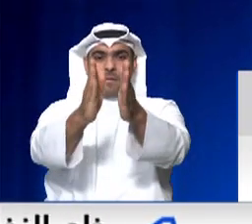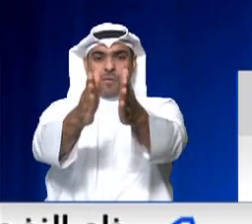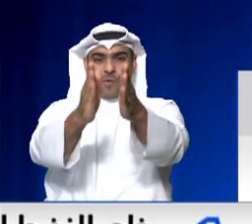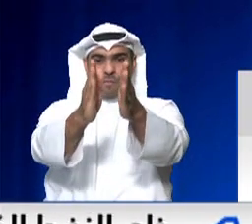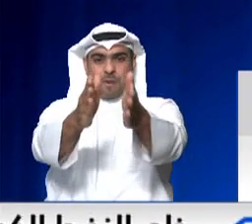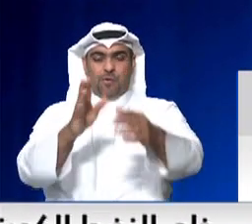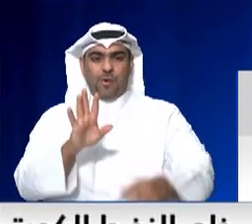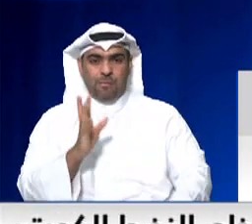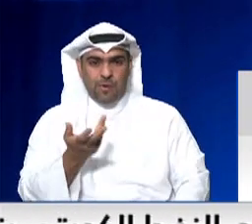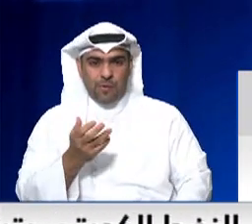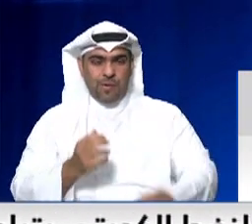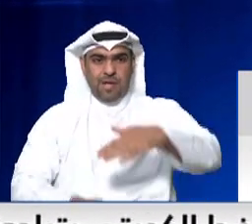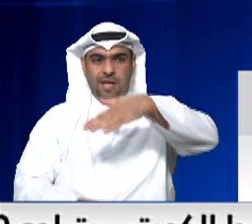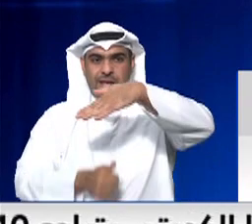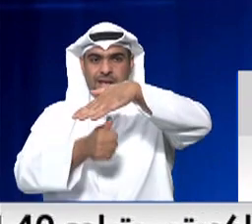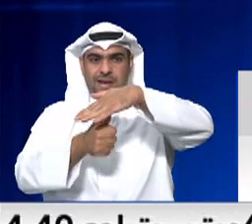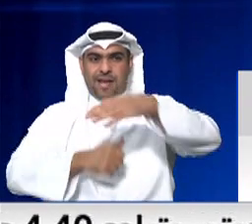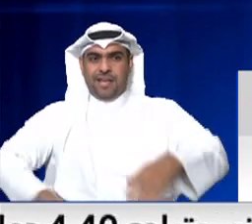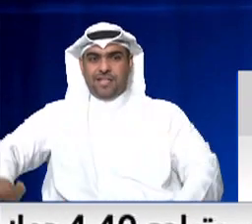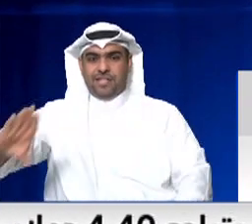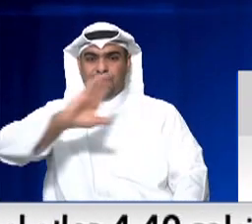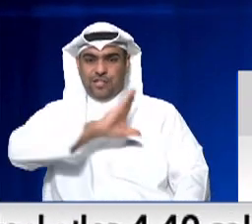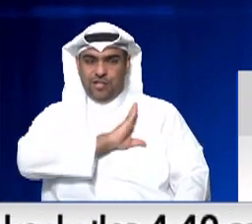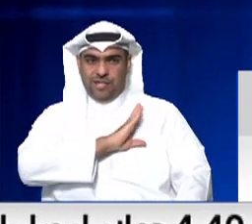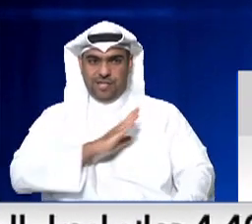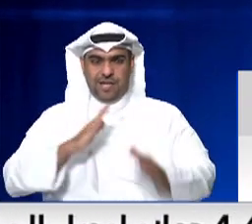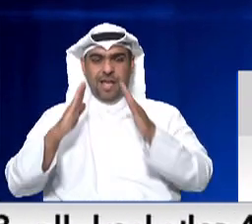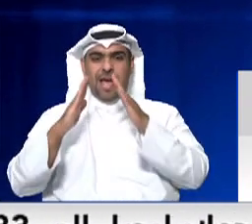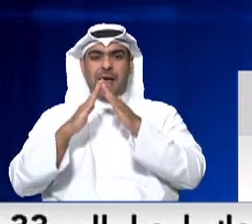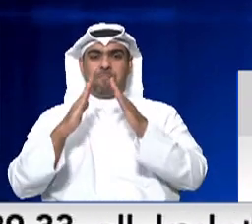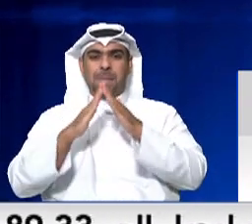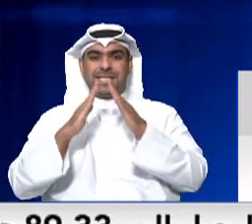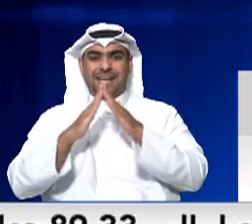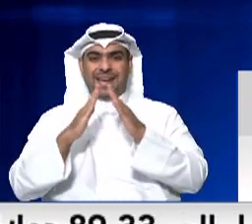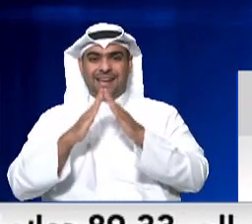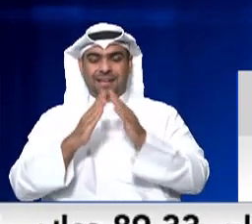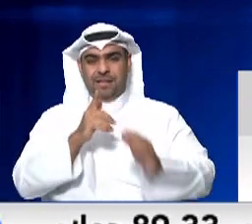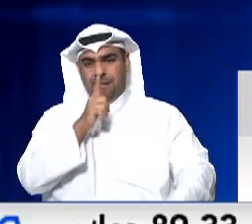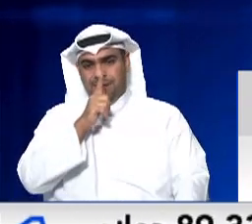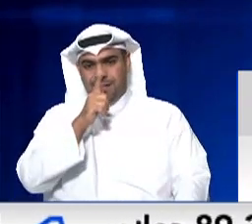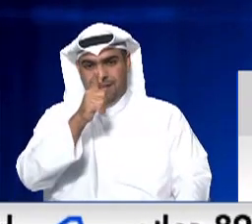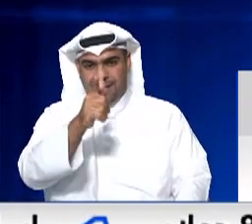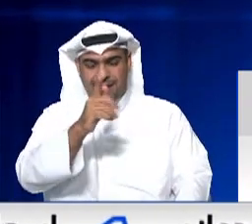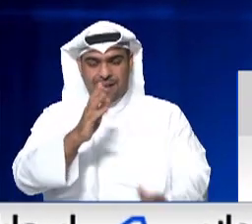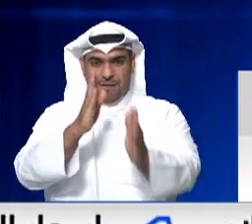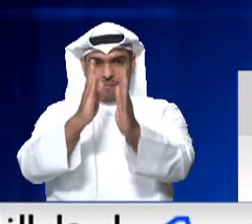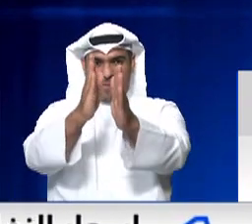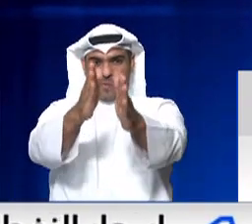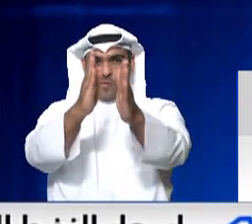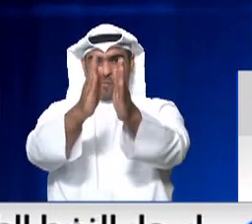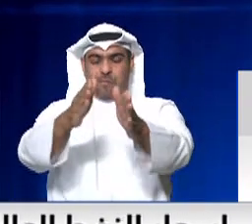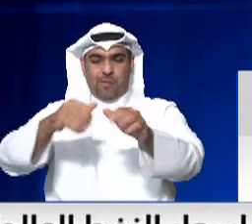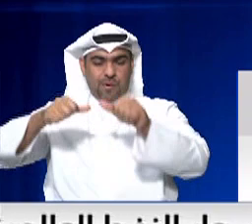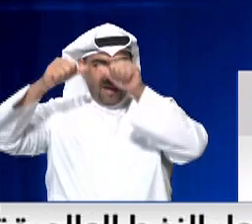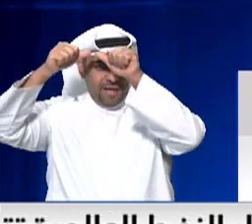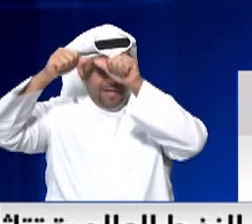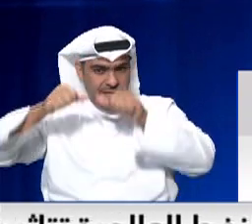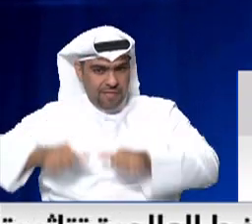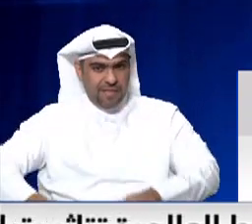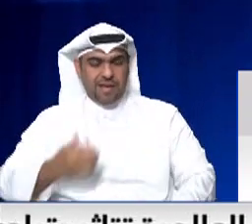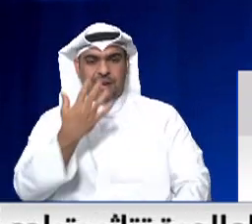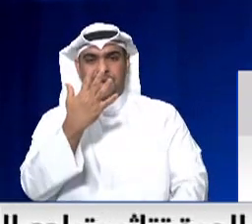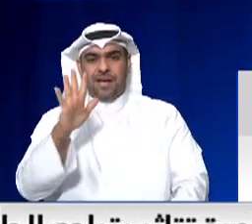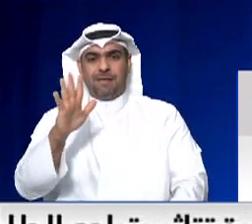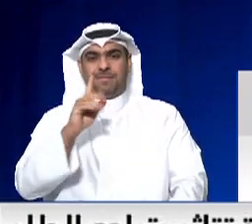للقوات المسلحة وزير الدفاع والإنتاج الحربي بجمهورية مصر العربية الشقيقة الفريق